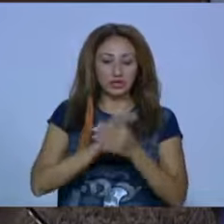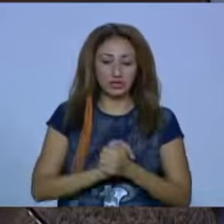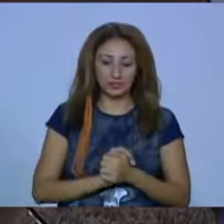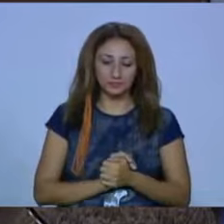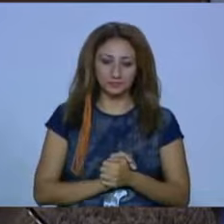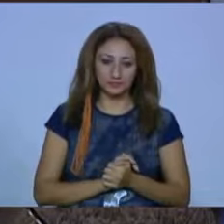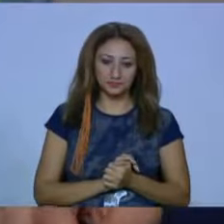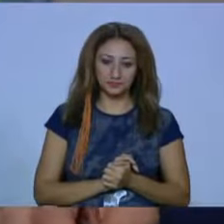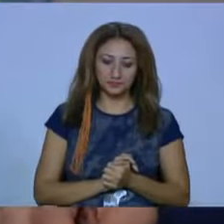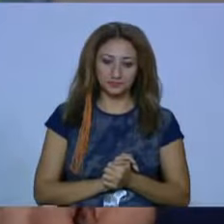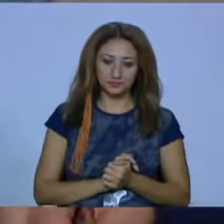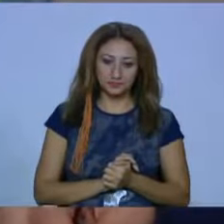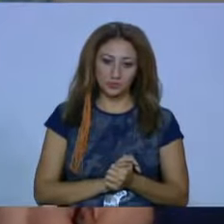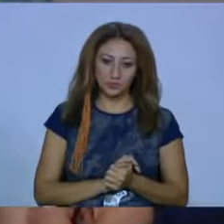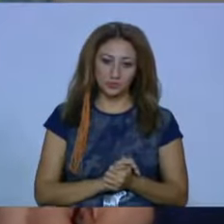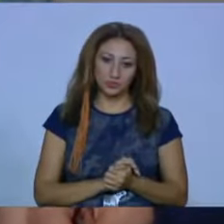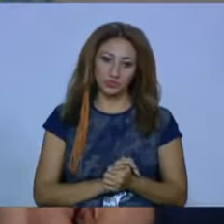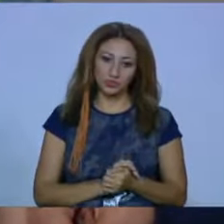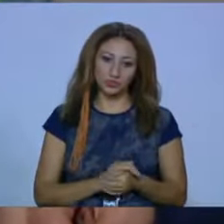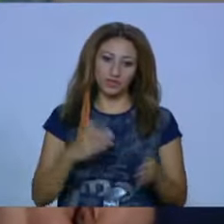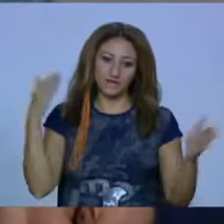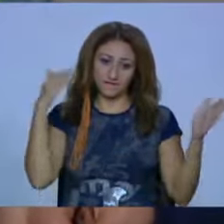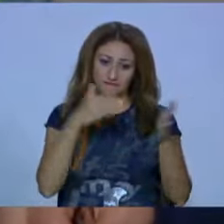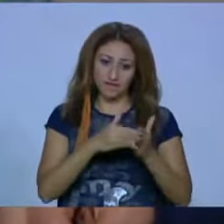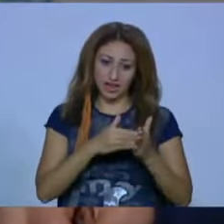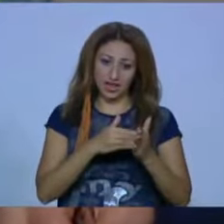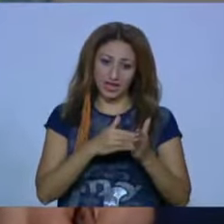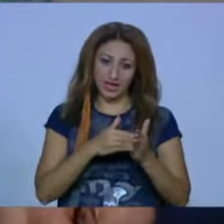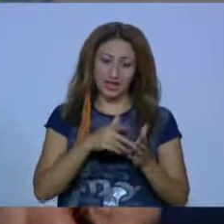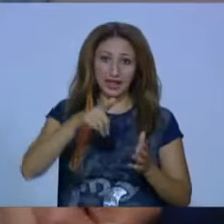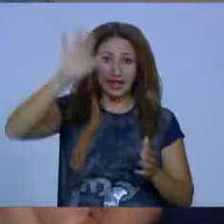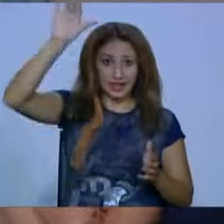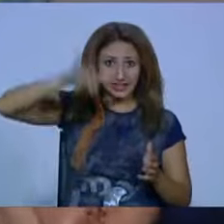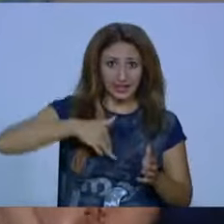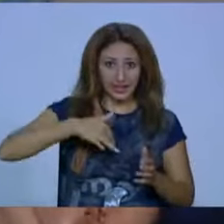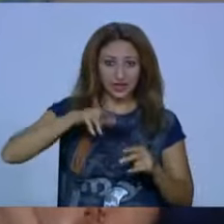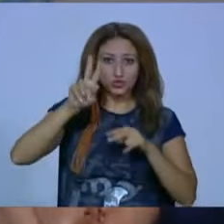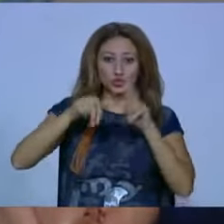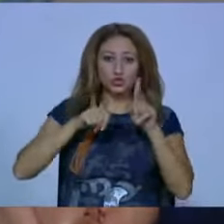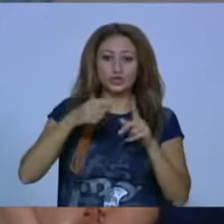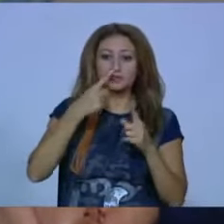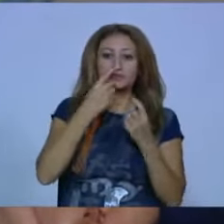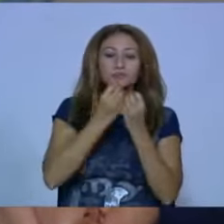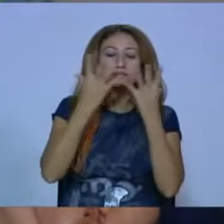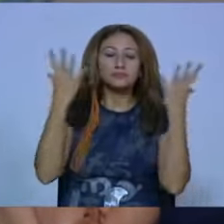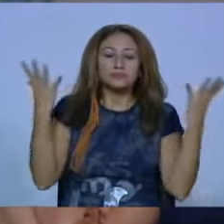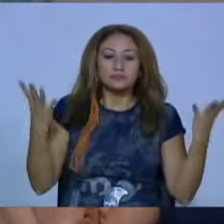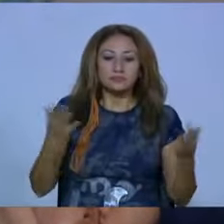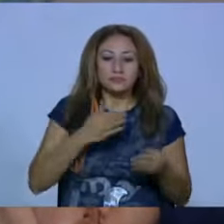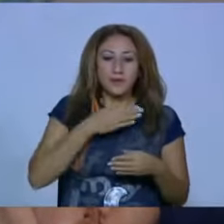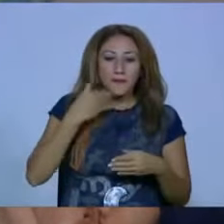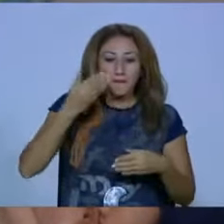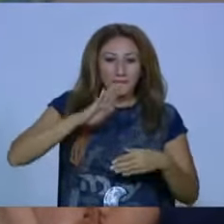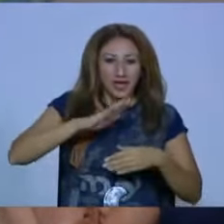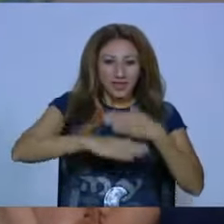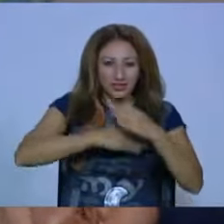فقال لي اللي هي في اواخر، قال لي وانت جاي روح هات لي مسك.